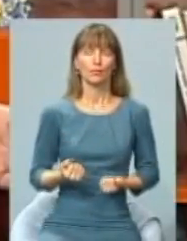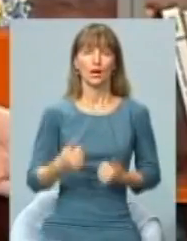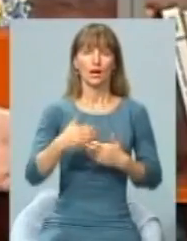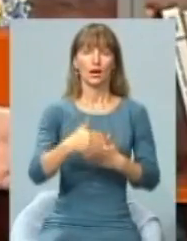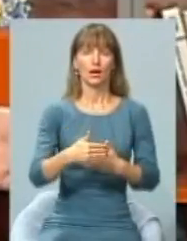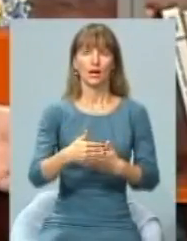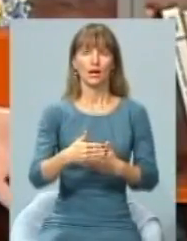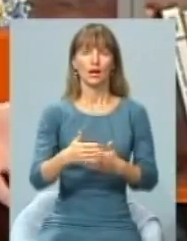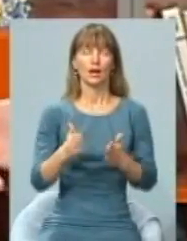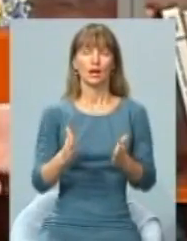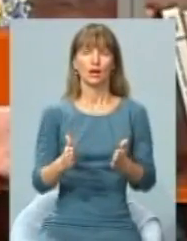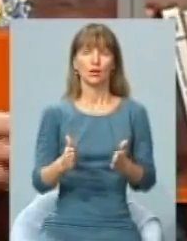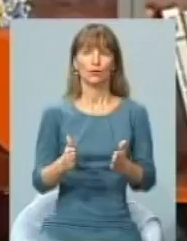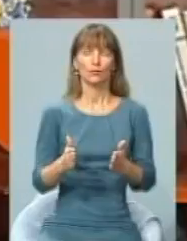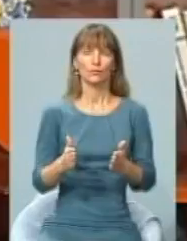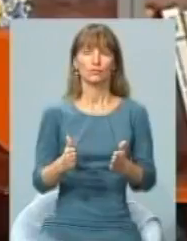для чипсів.